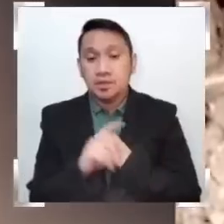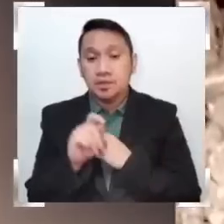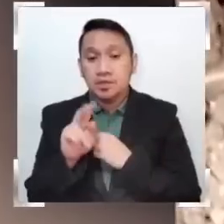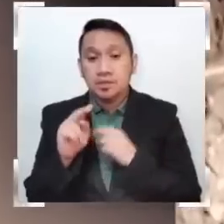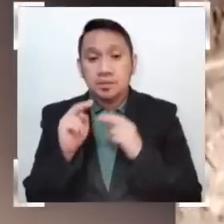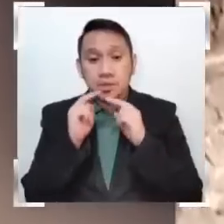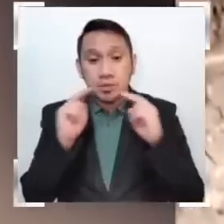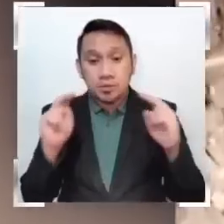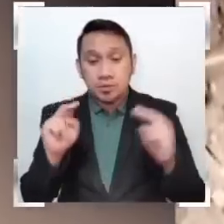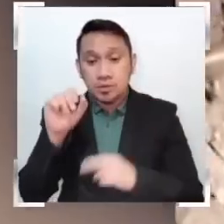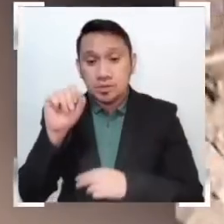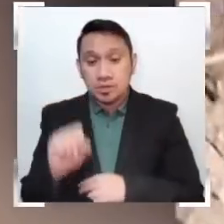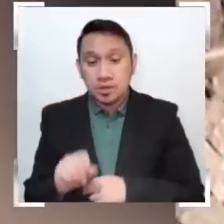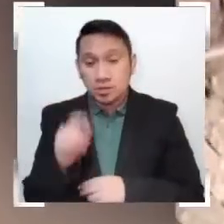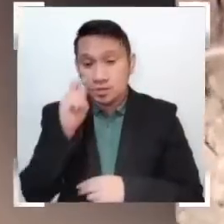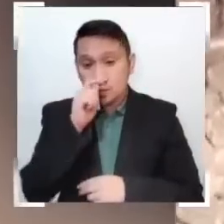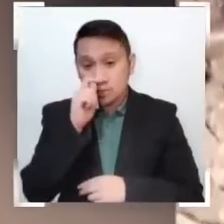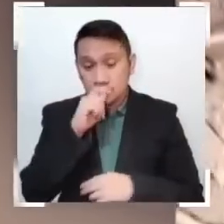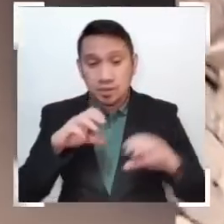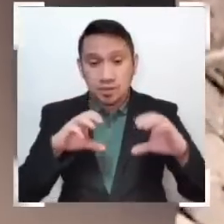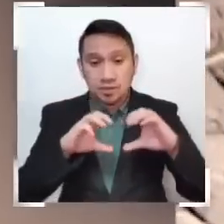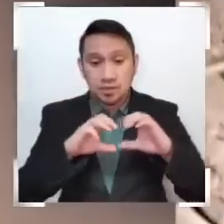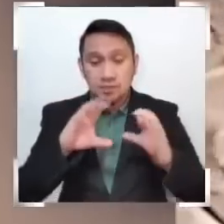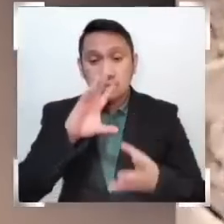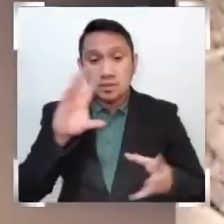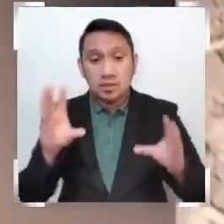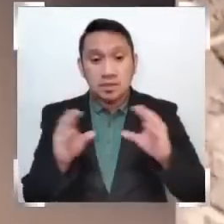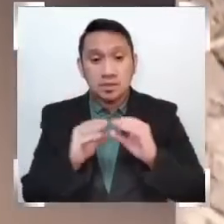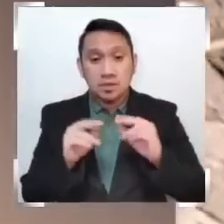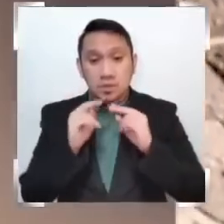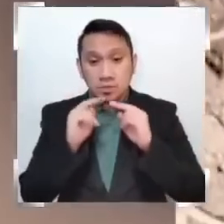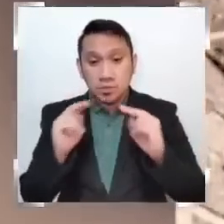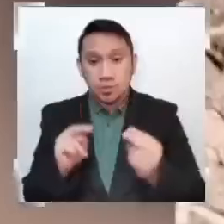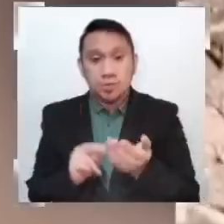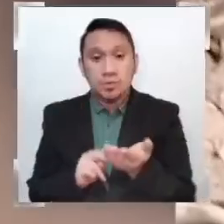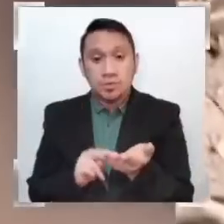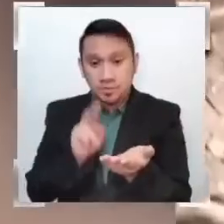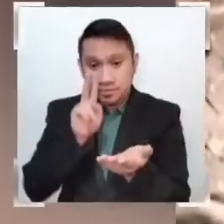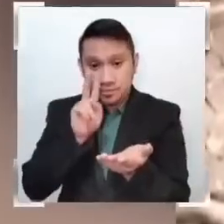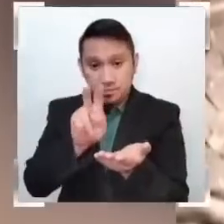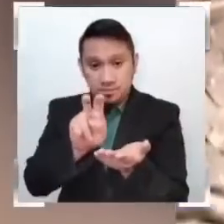at GMA Integrated News, Paul Hernandez, ang inyong saksi.